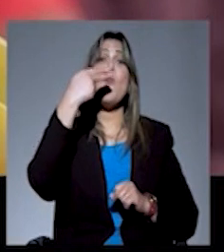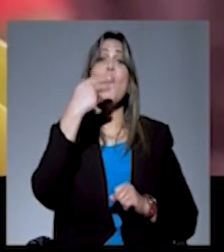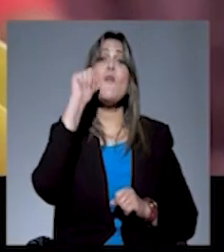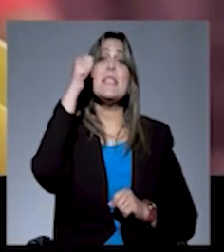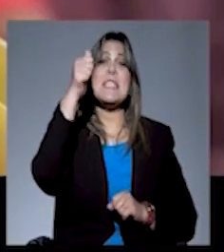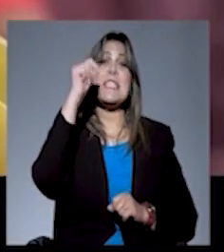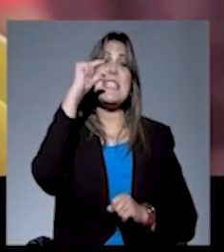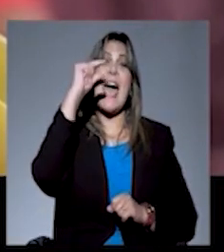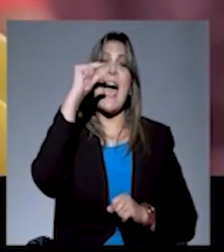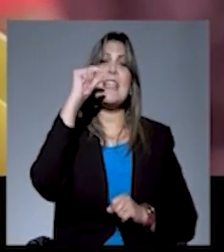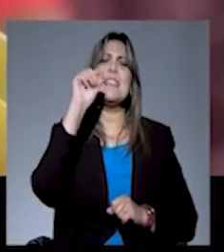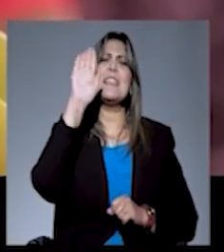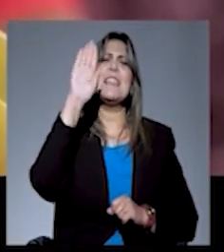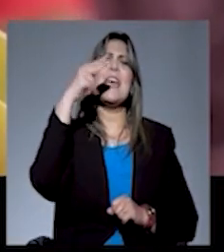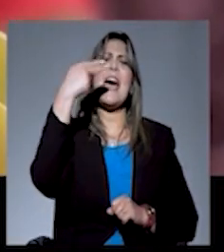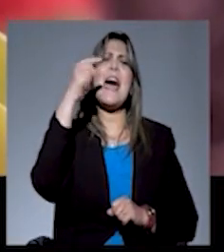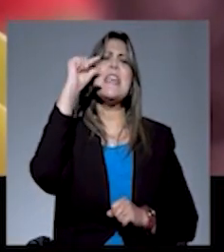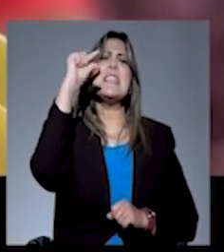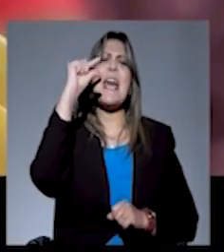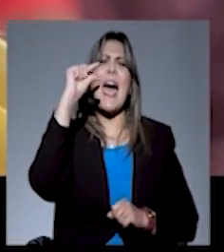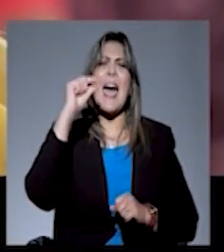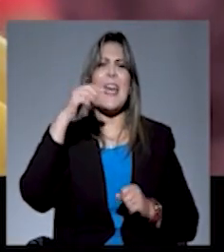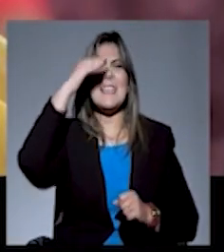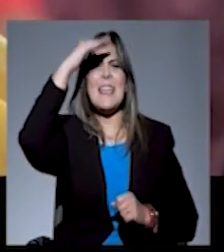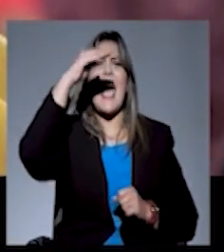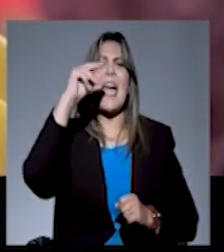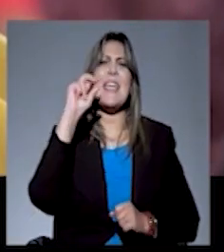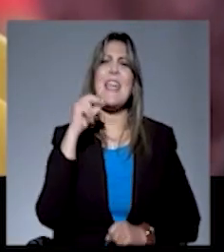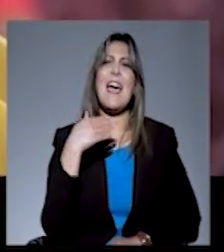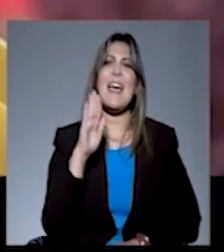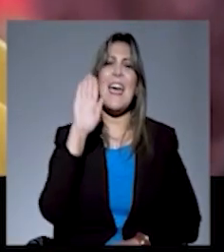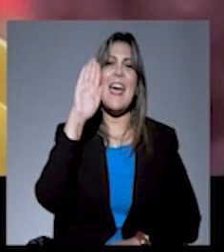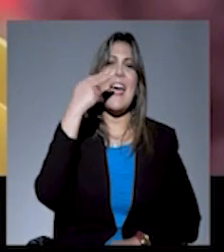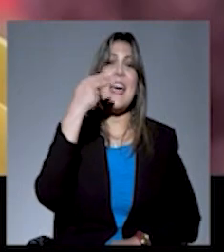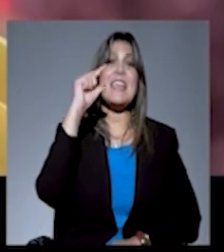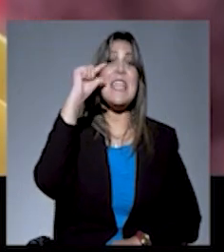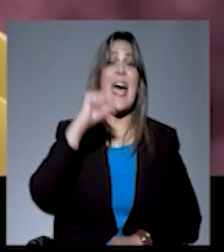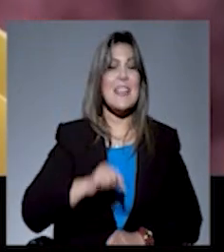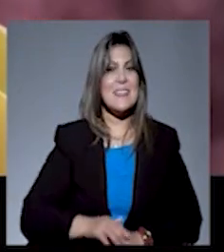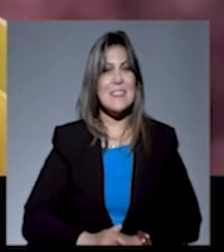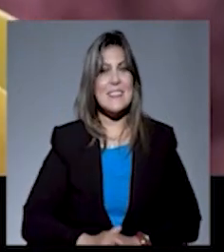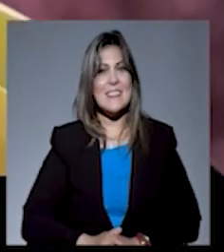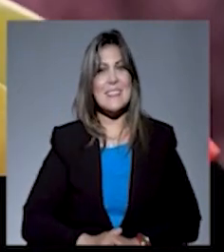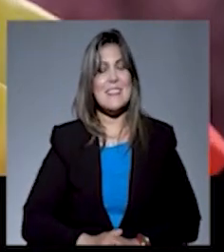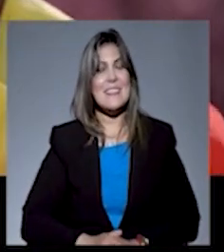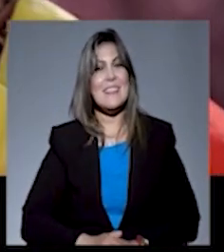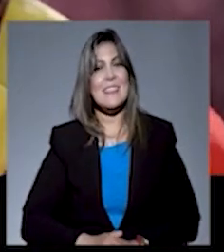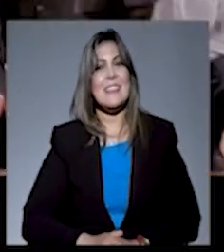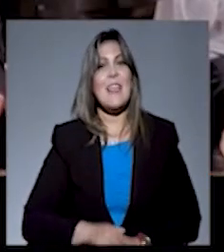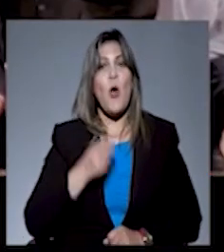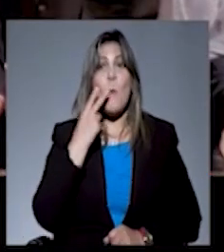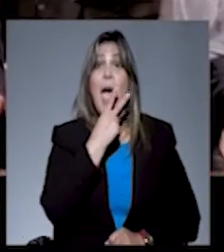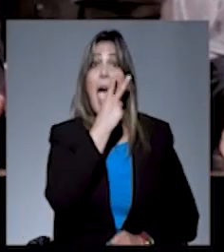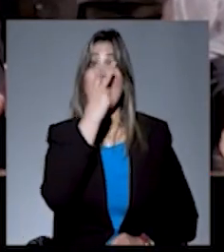اللي بيحصل ده هيكون سبب كبير في وجود فتنة بين المصريين. طبعا متضايقين وهيتجننوا عشان شافوا ان ثورة سعد